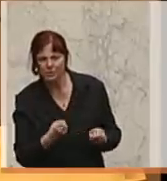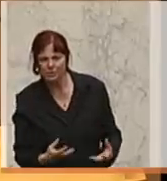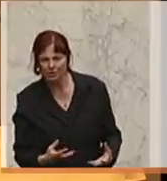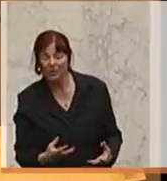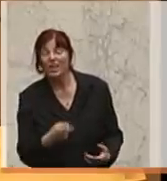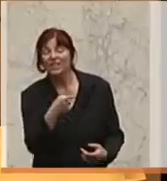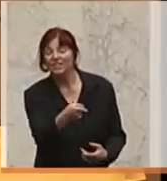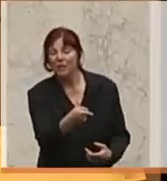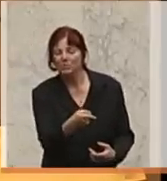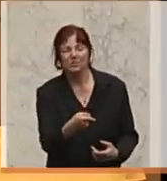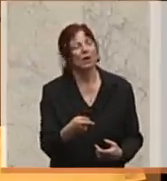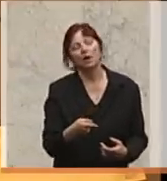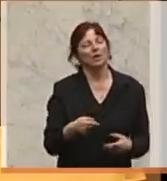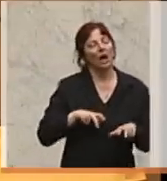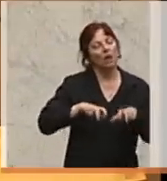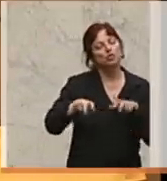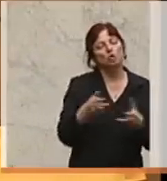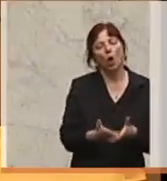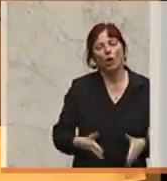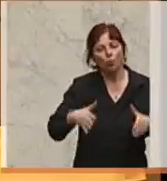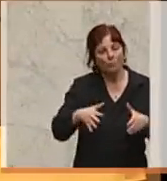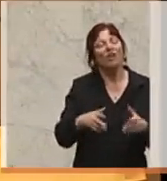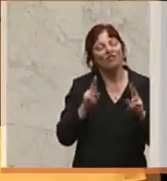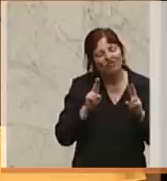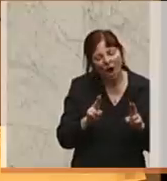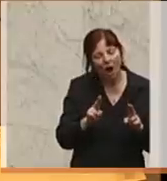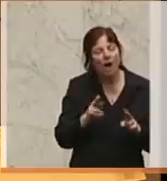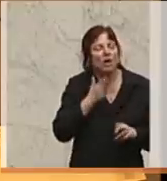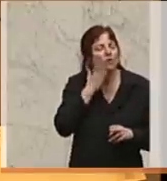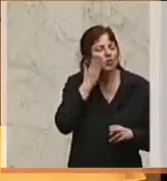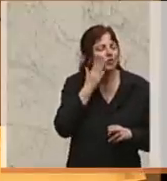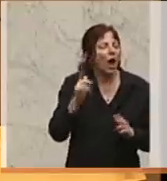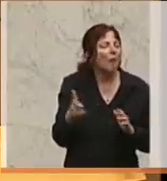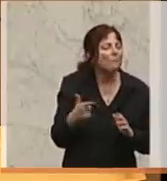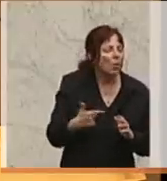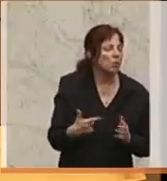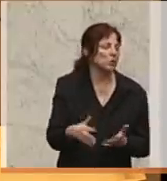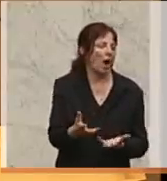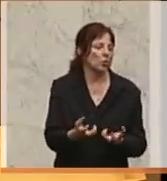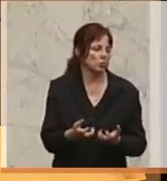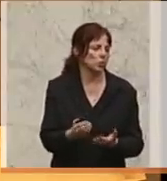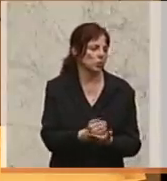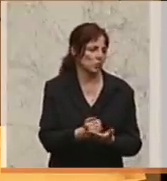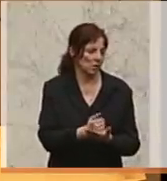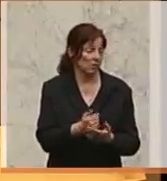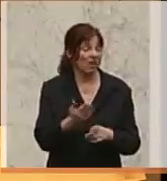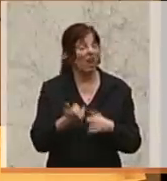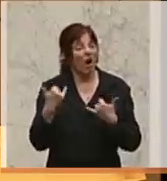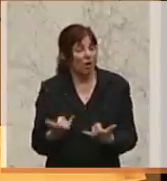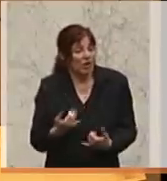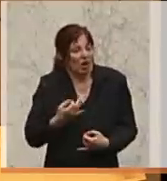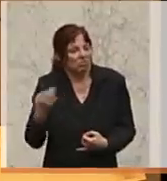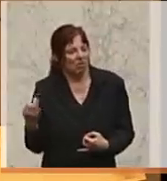aus, Sie nützen es schamlos aus. Und das gerade an einem Tag, wo über Belastungen der älteren Generation gesprochen wird, über